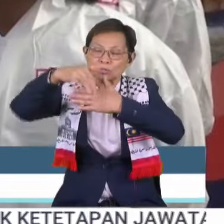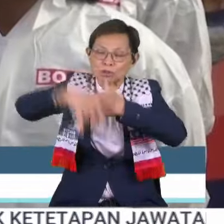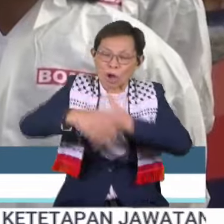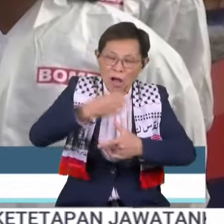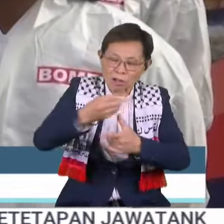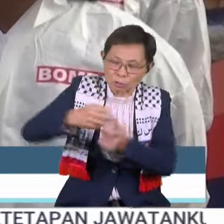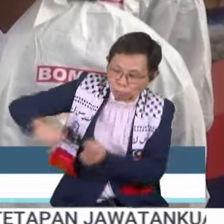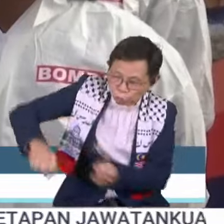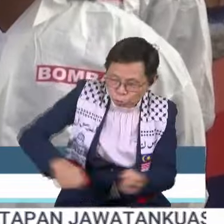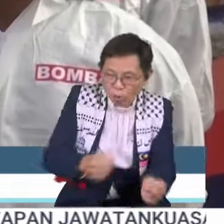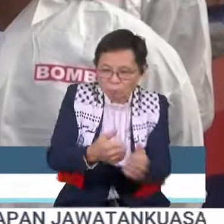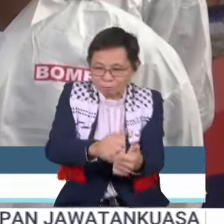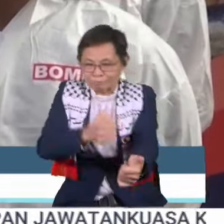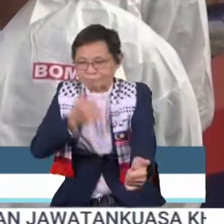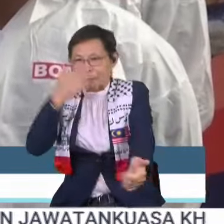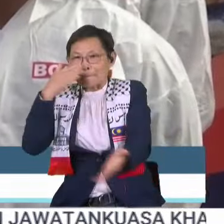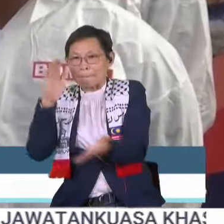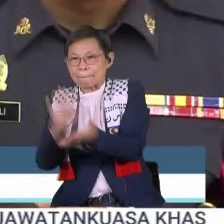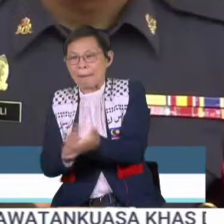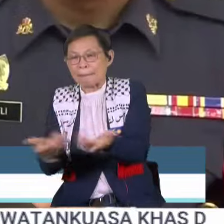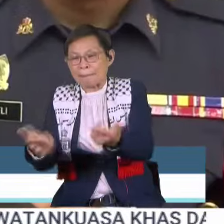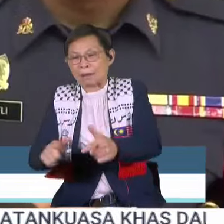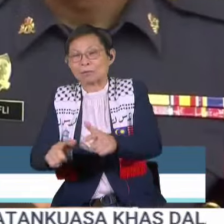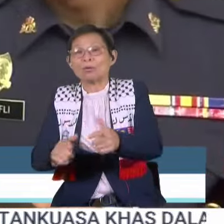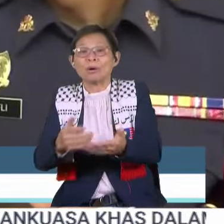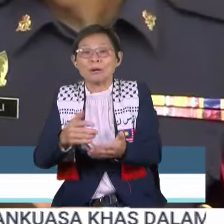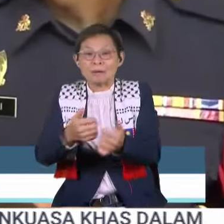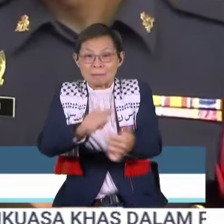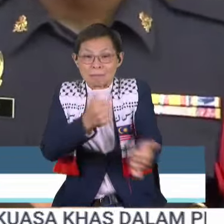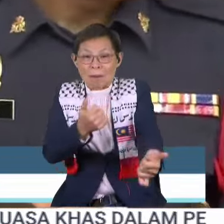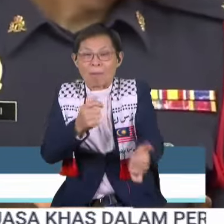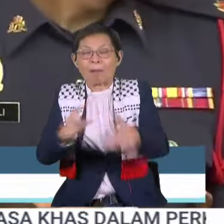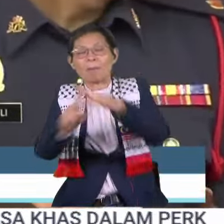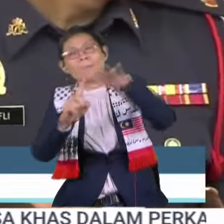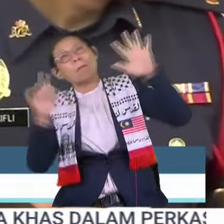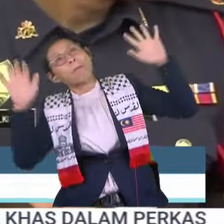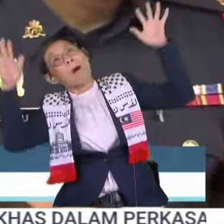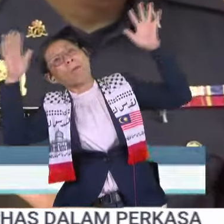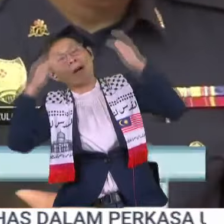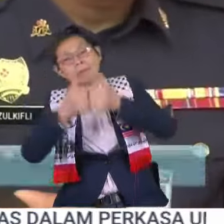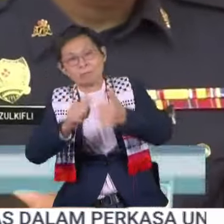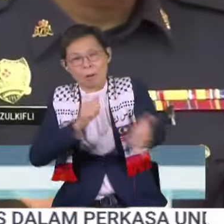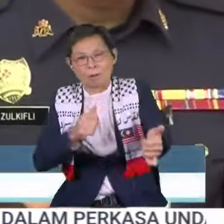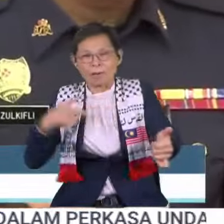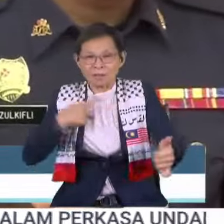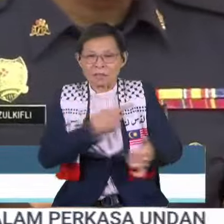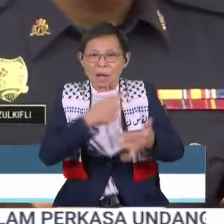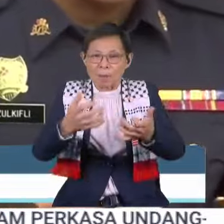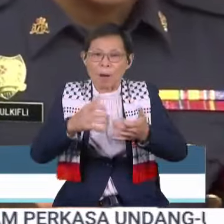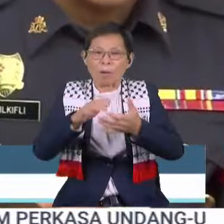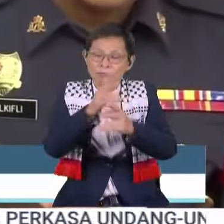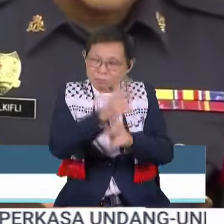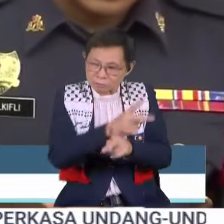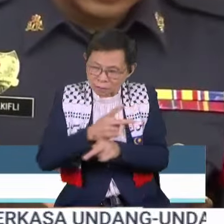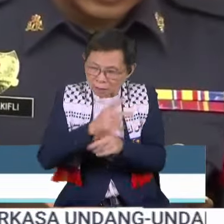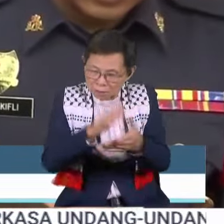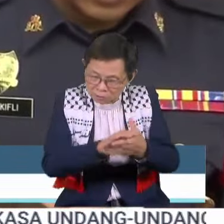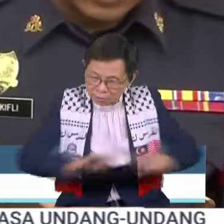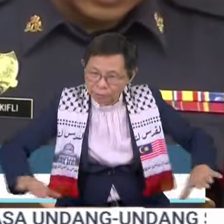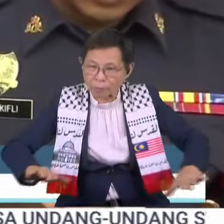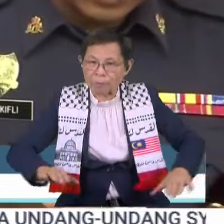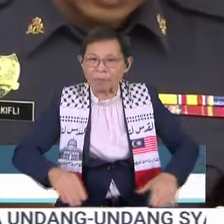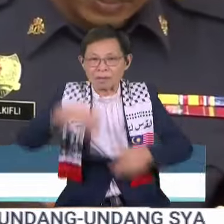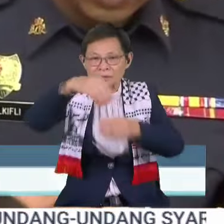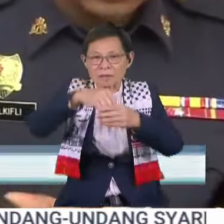atau Sungai bagi mengelak kejadian lemas maknanya dekat sini kita nak semua jaga keselamatan dan tiktik ni ada